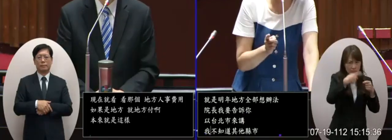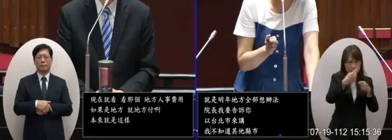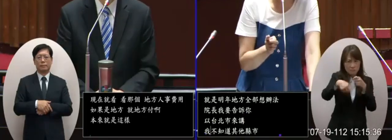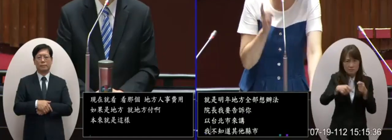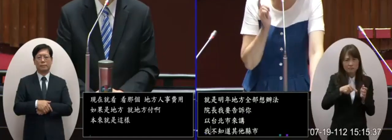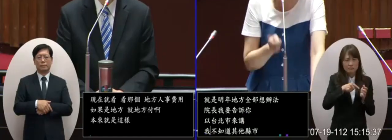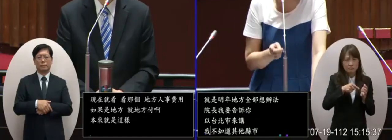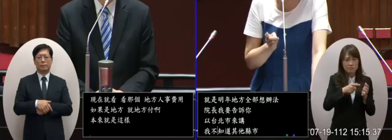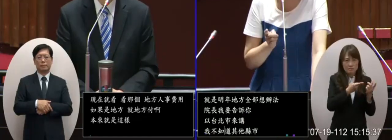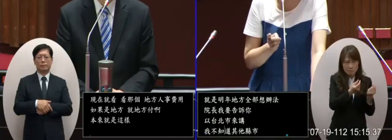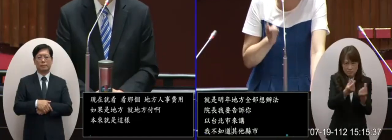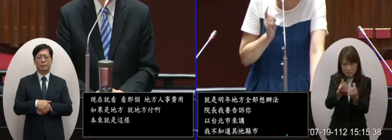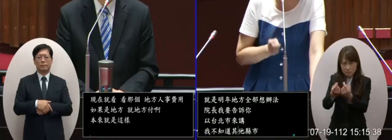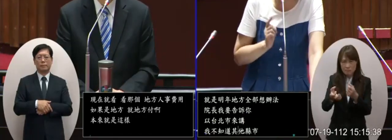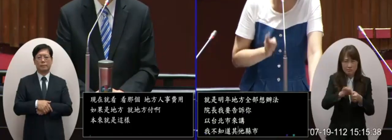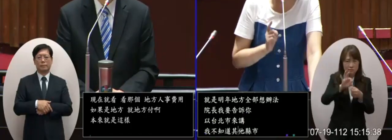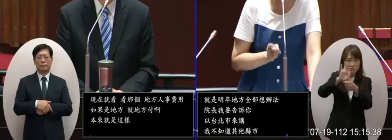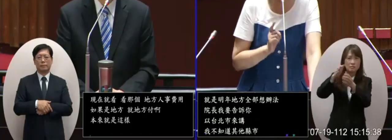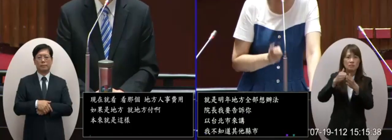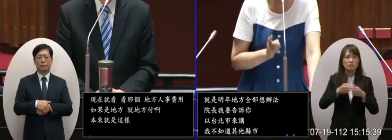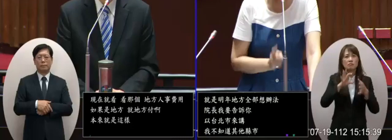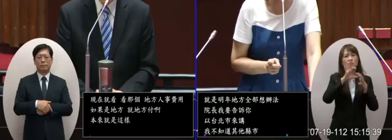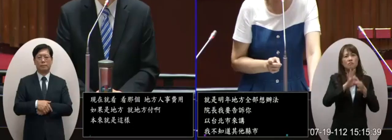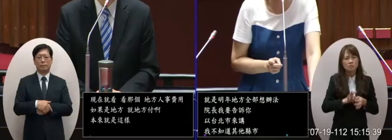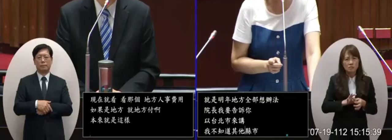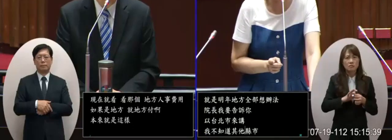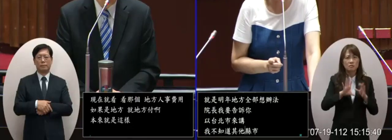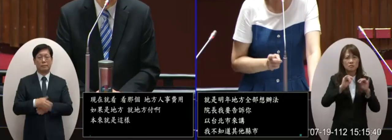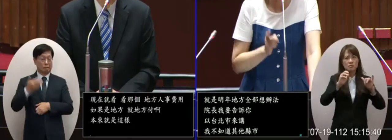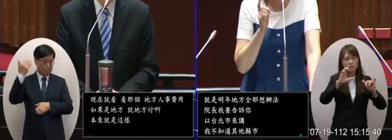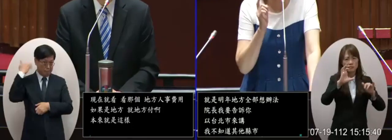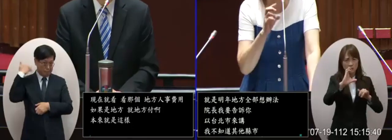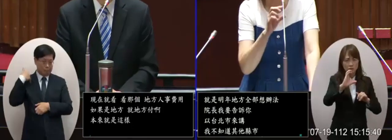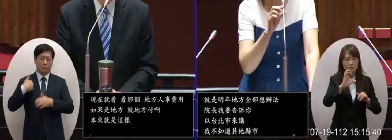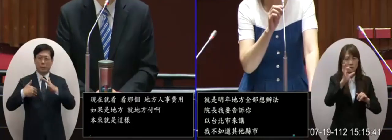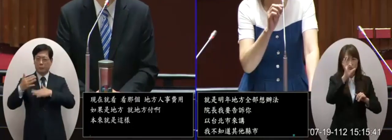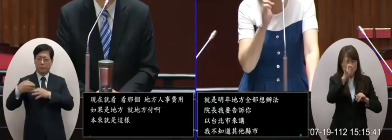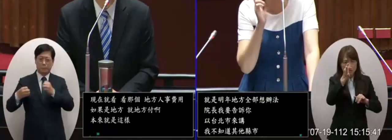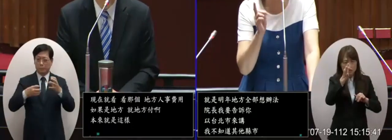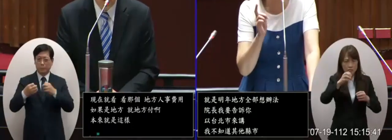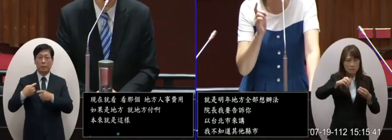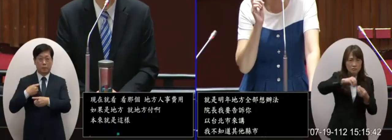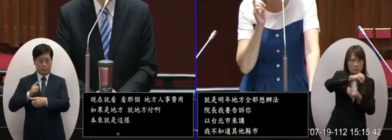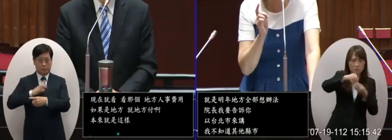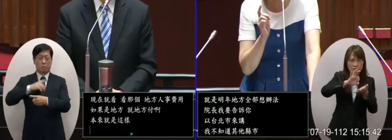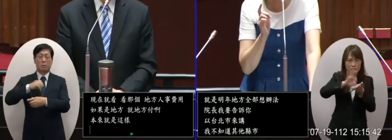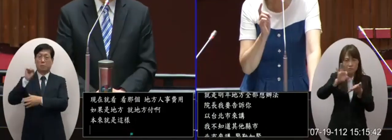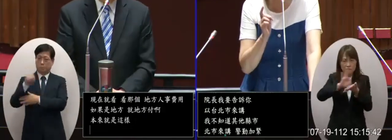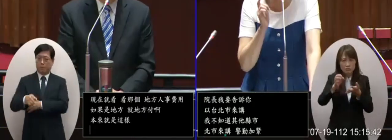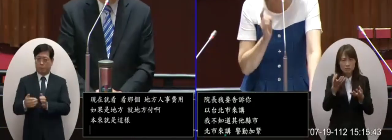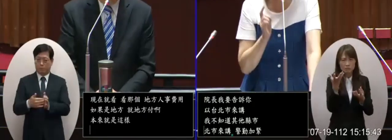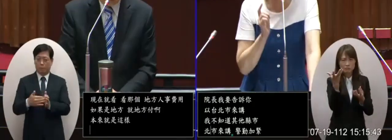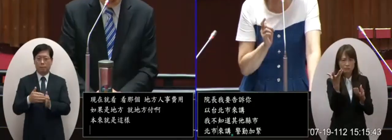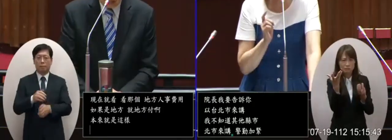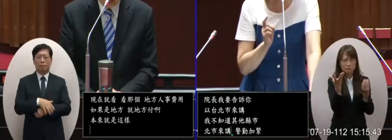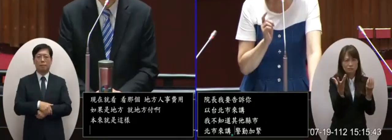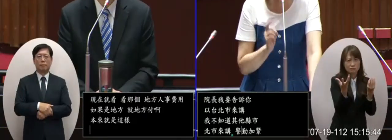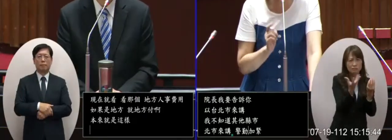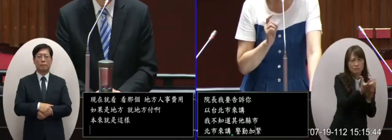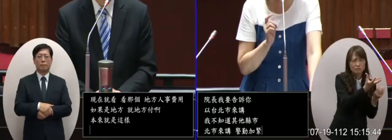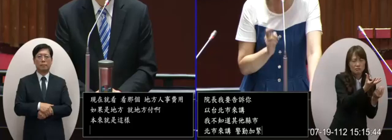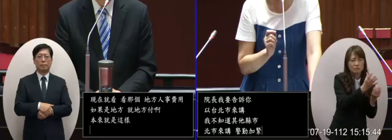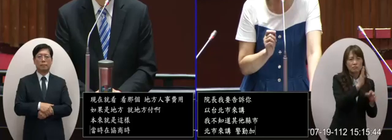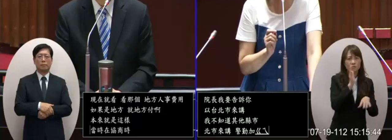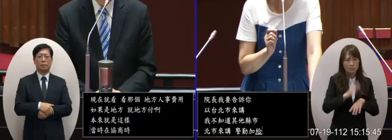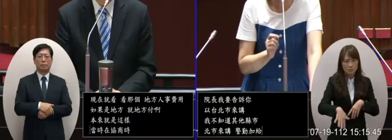会排挤到地方的财政。 当时在协商的时候， 所以在这边我一定要帮所有的地方